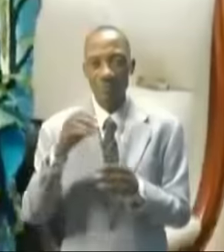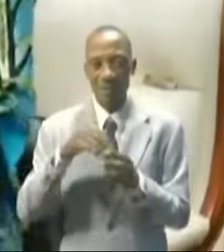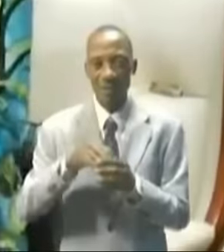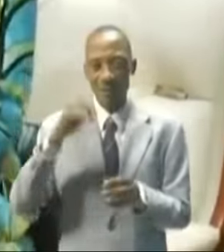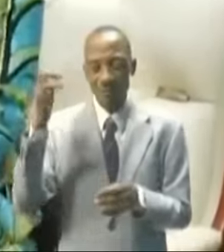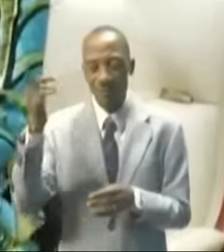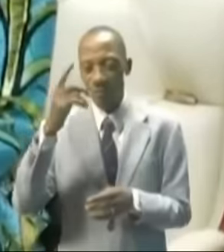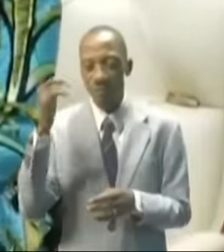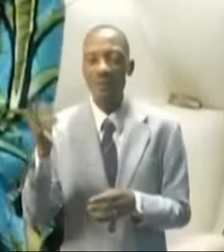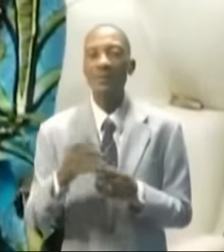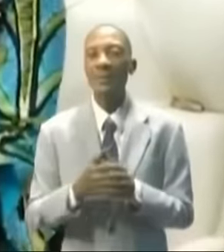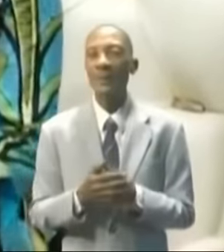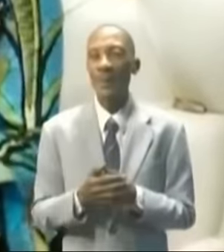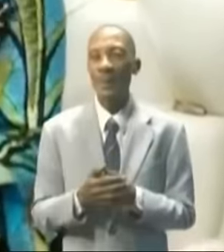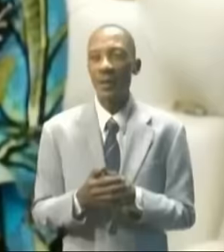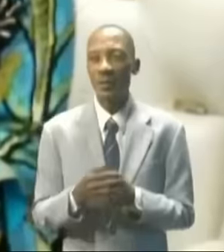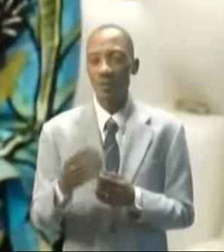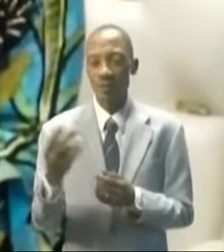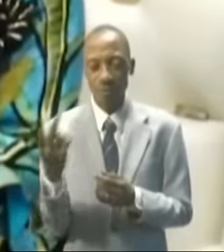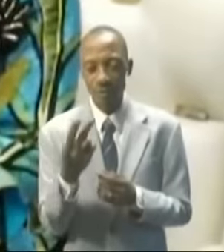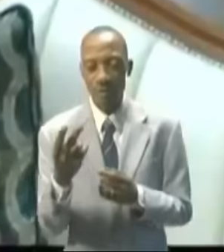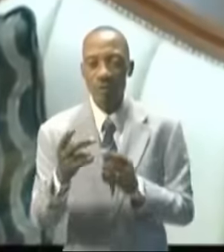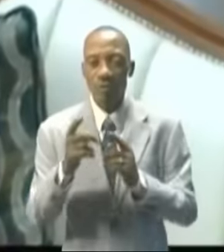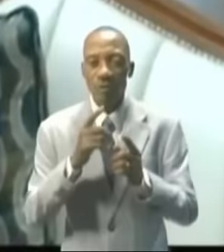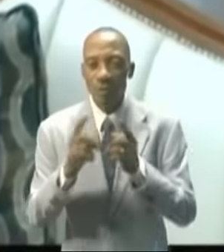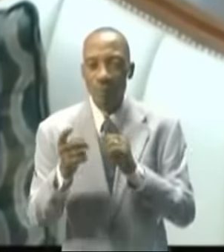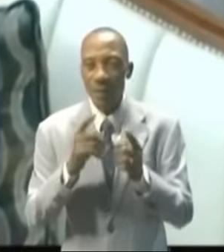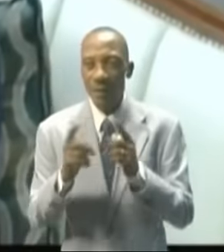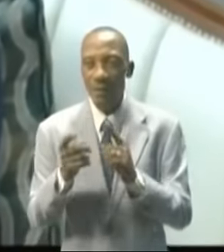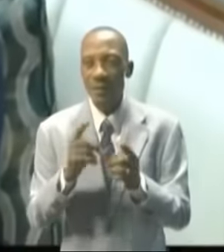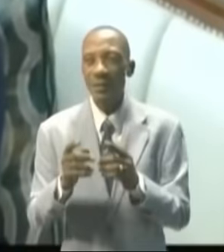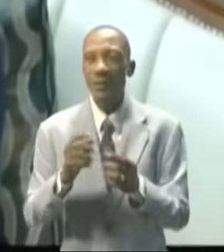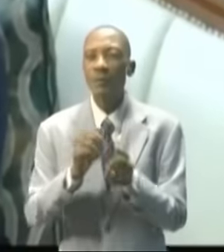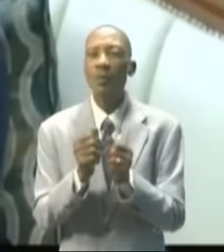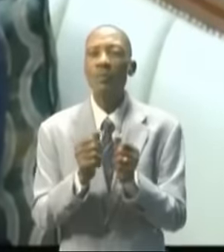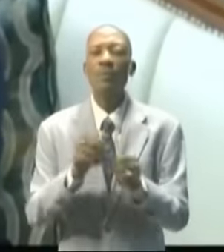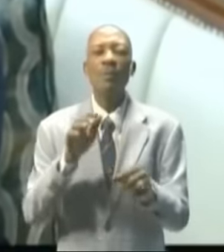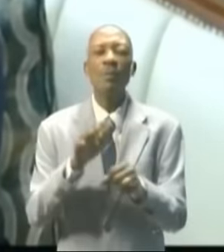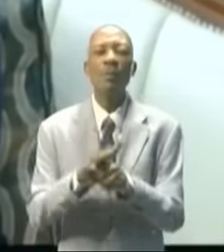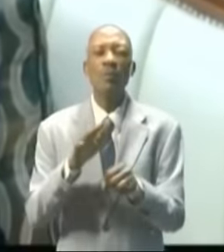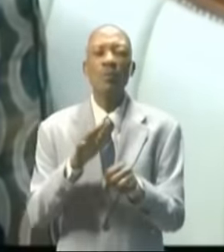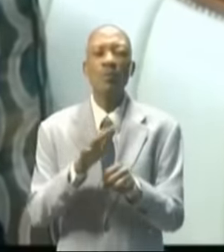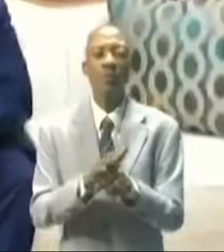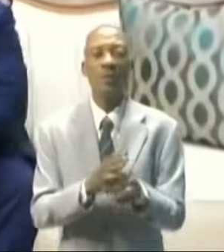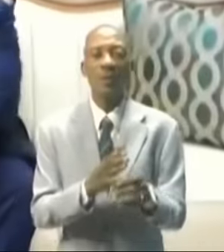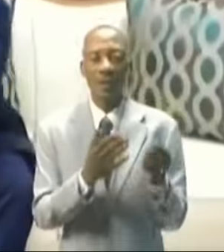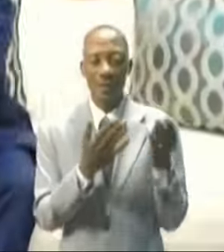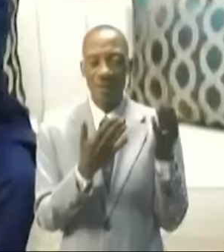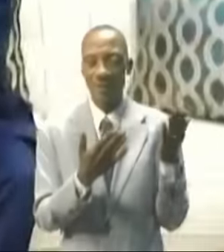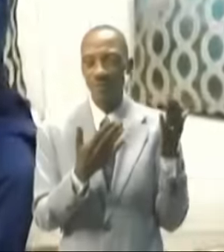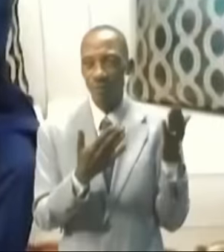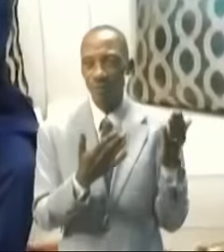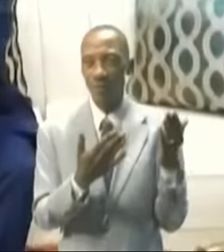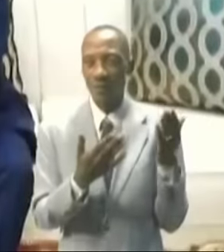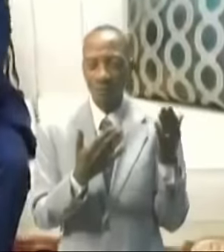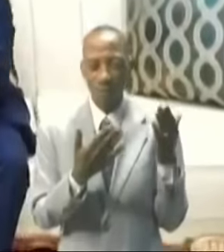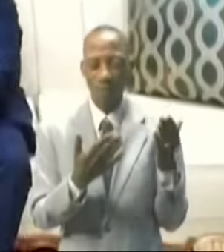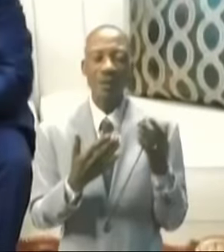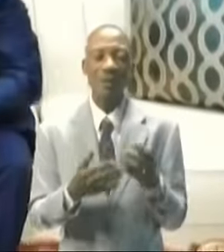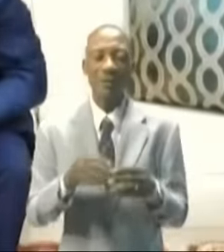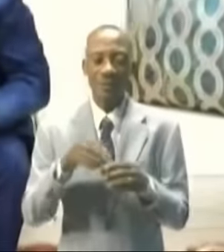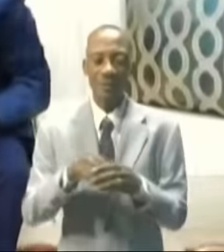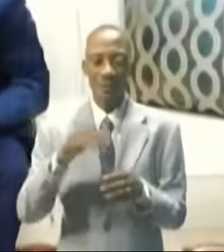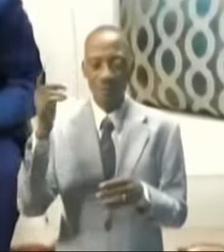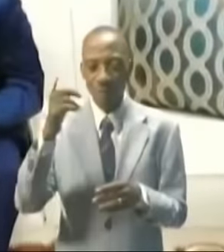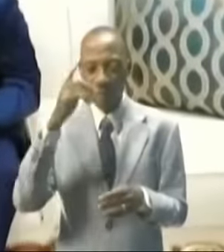durable et secrétaire exécutive de la Commission climat du bassin du Congo. L'envoyée spéciale du président Denis Sassou Nguesso